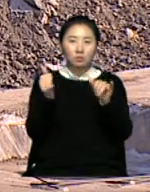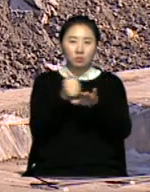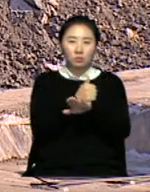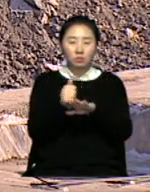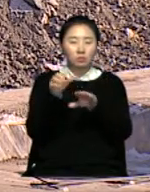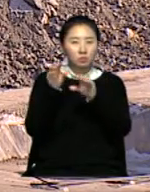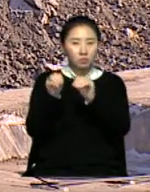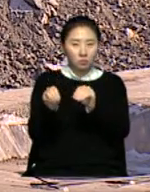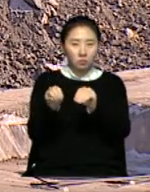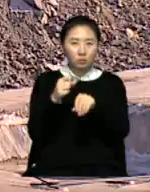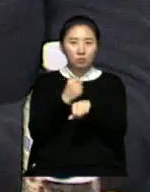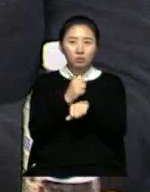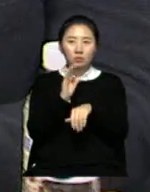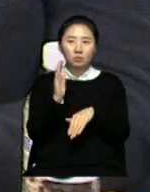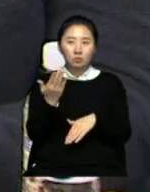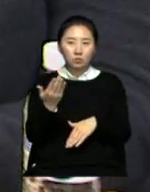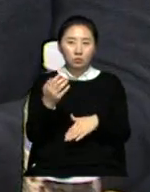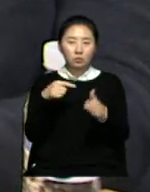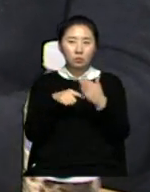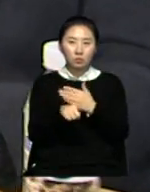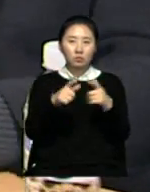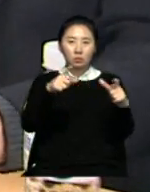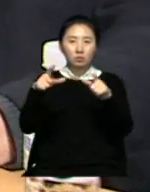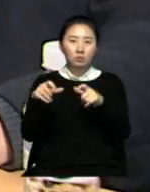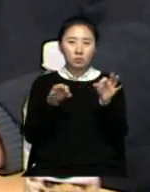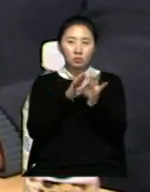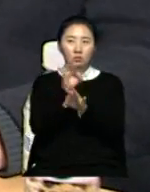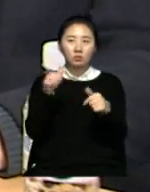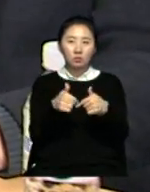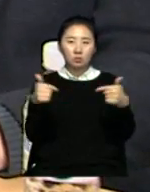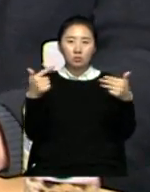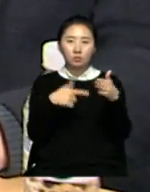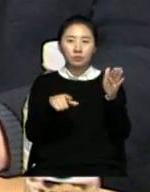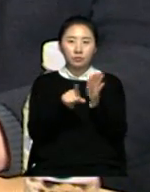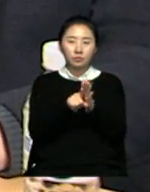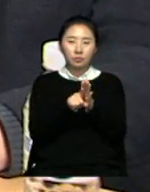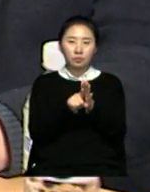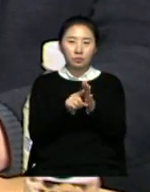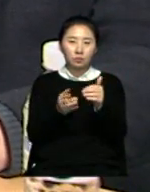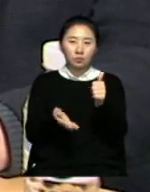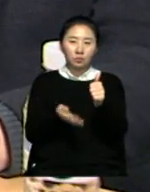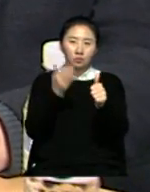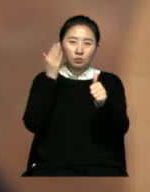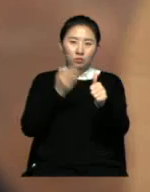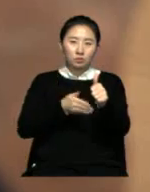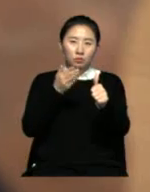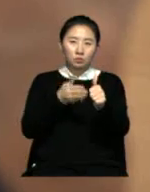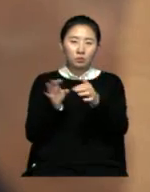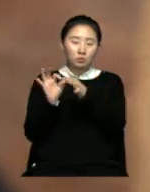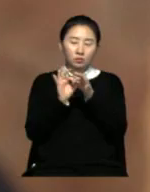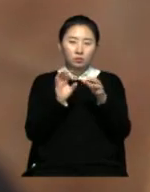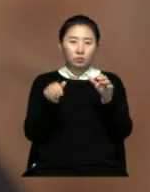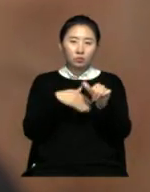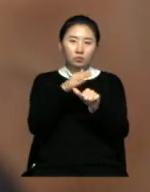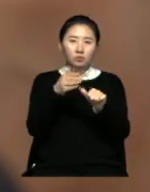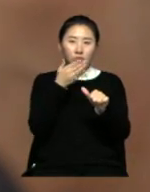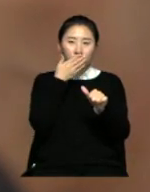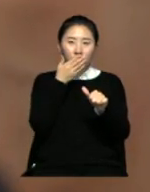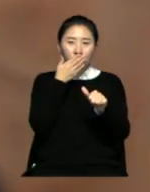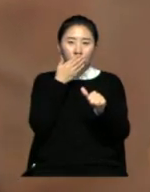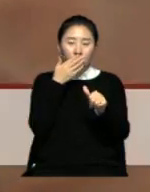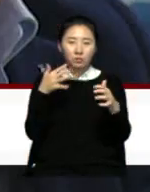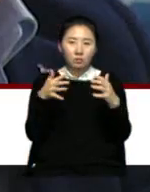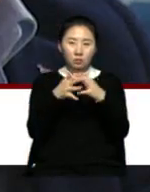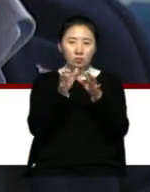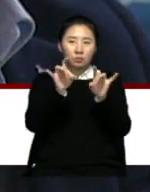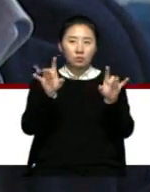통행을 자제하도록 했습니다. 이 밖에 지역 경제를 활성화하기 위한 권유도 이어졌습니다. 주변 식당을 이용하고